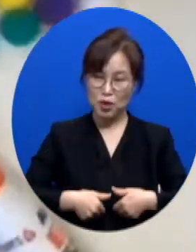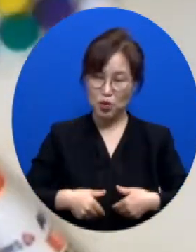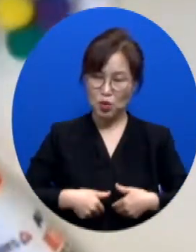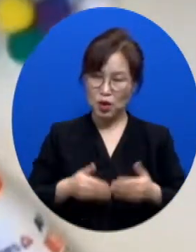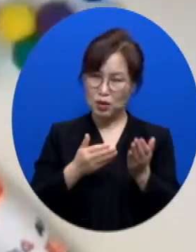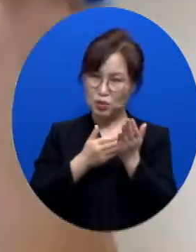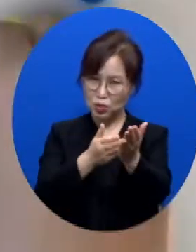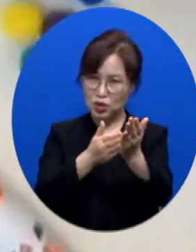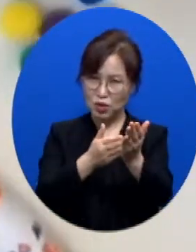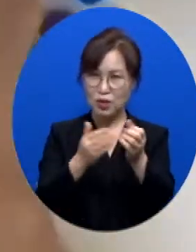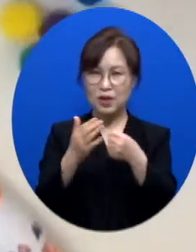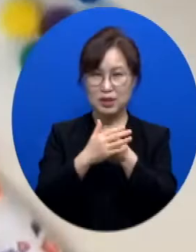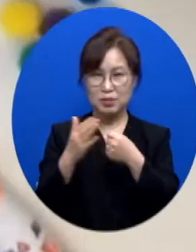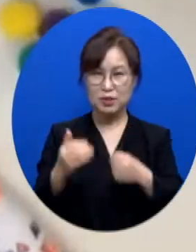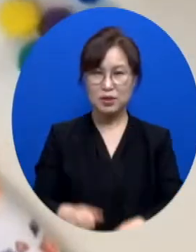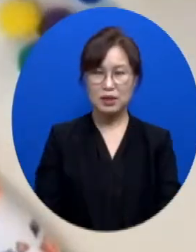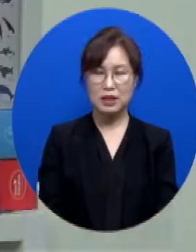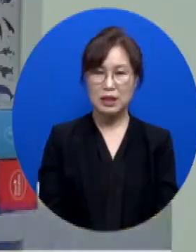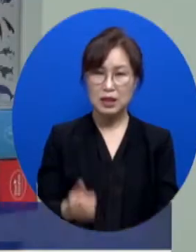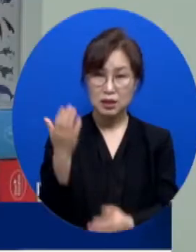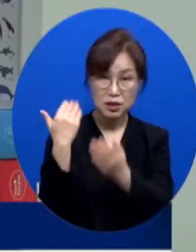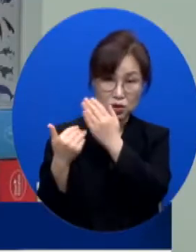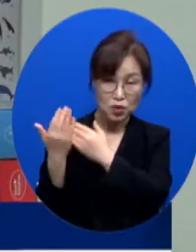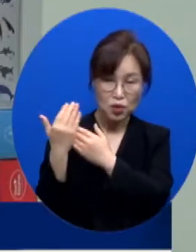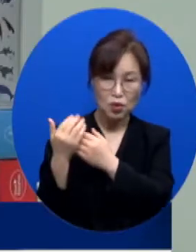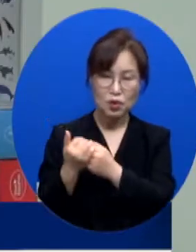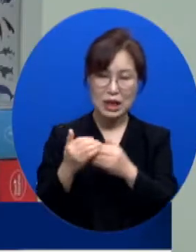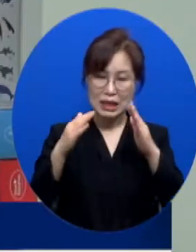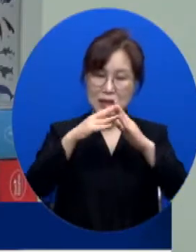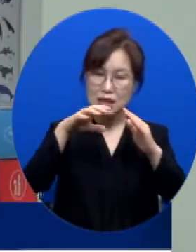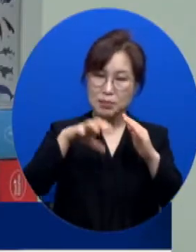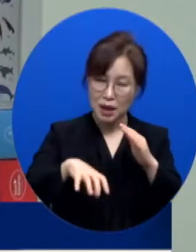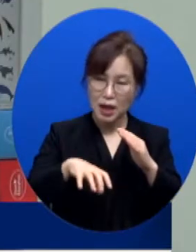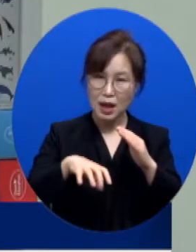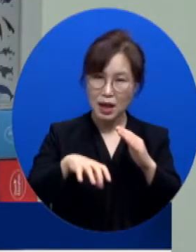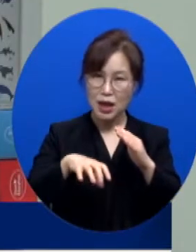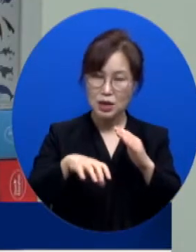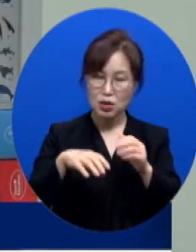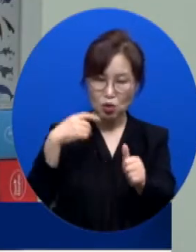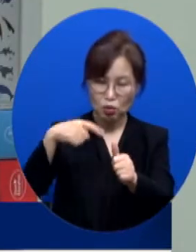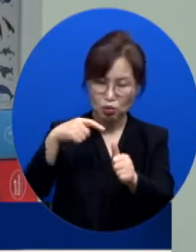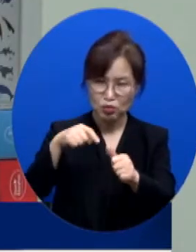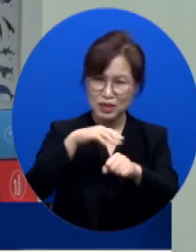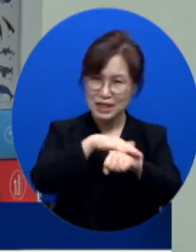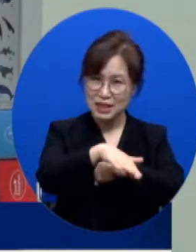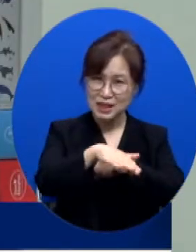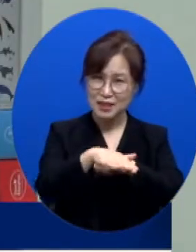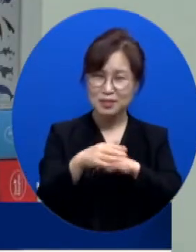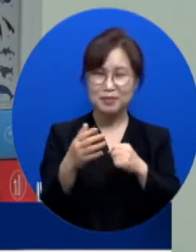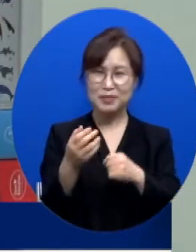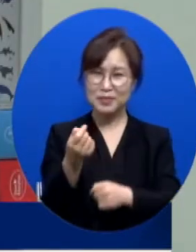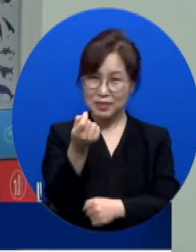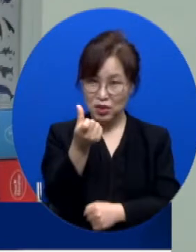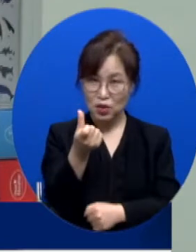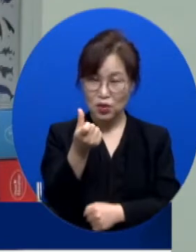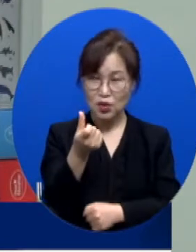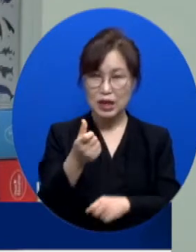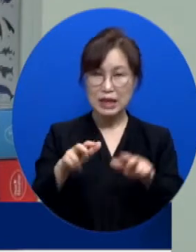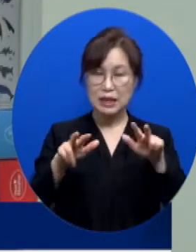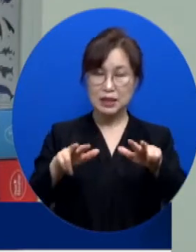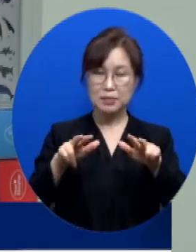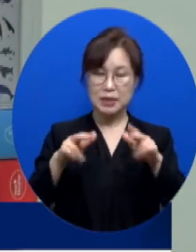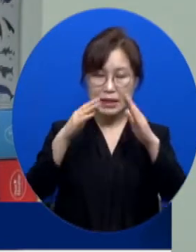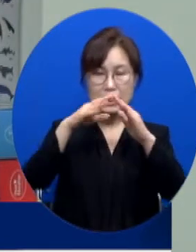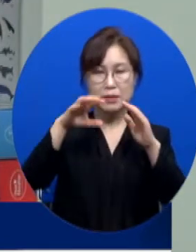요청 때문이었습니다. 예전에는 홈스쿨이라는 그 카테고리가 그렇게 많지 않았고 근데 저희가 이제 꾸준히 홈스쿨이라는